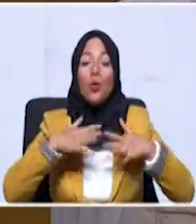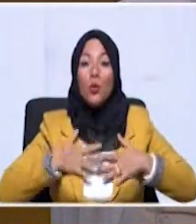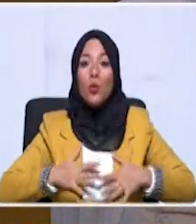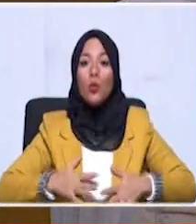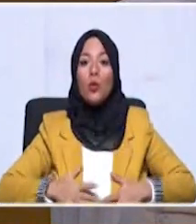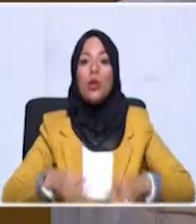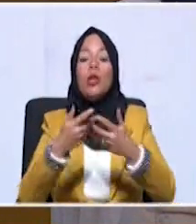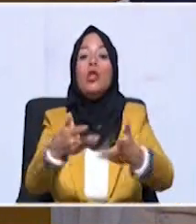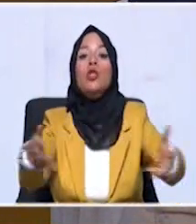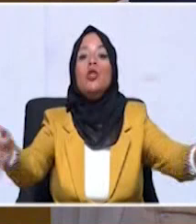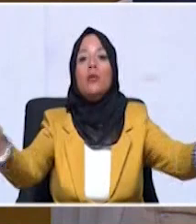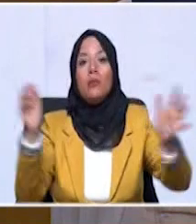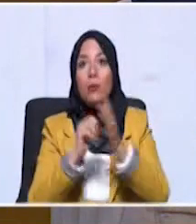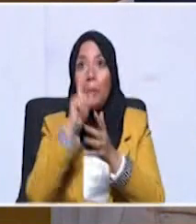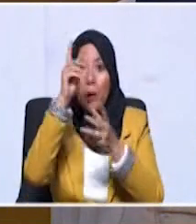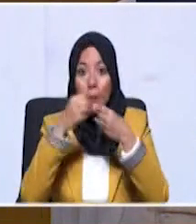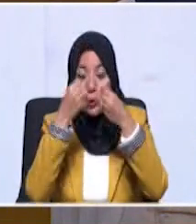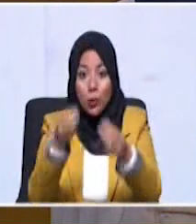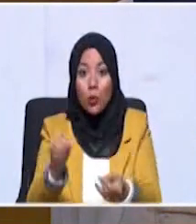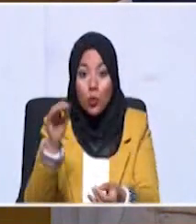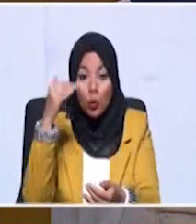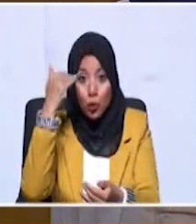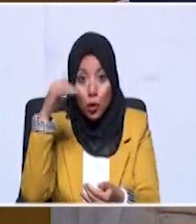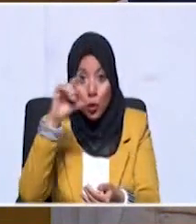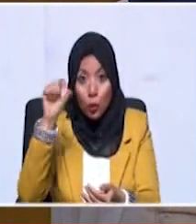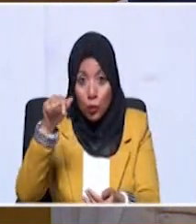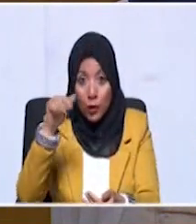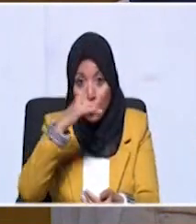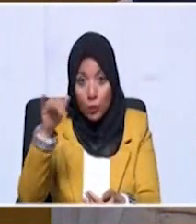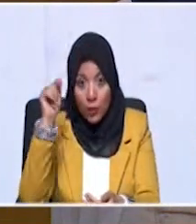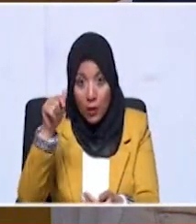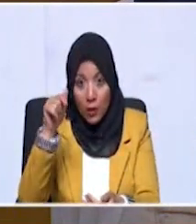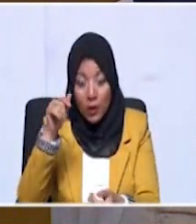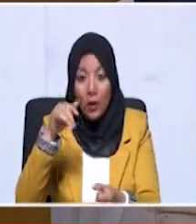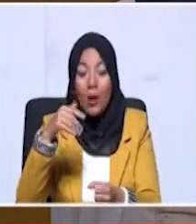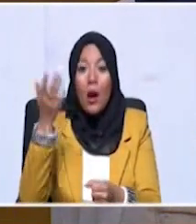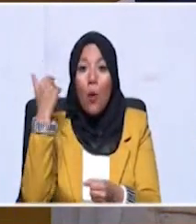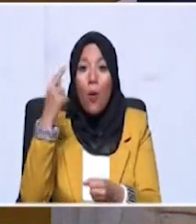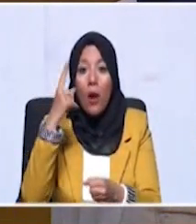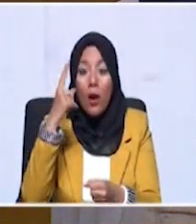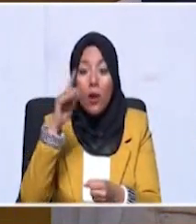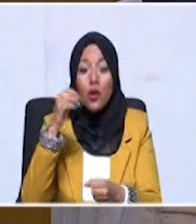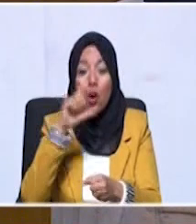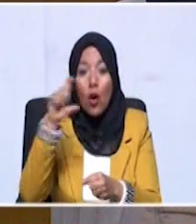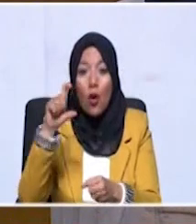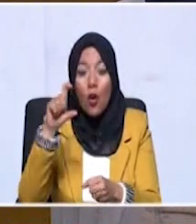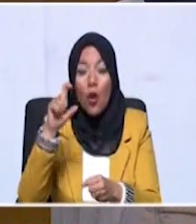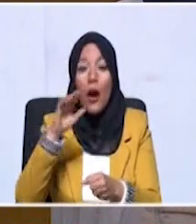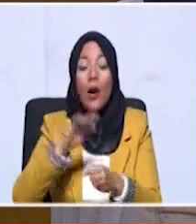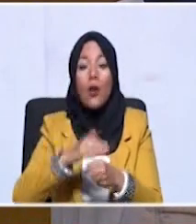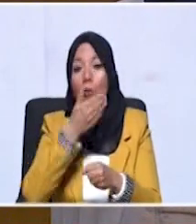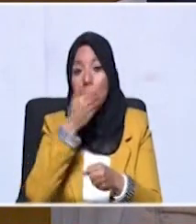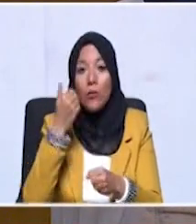إفراغا، ليلة النصف من شعبان، ليلة أول رجب، وليلة النصف من شعبان، وليلة الفطر، وليلة